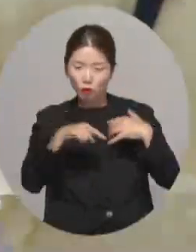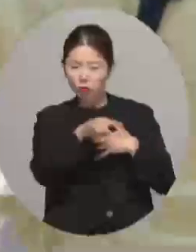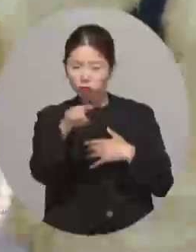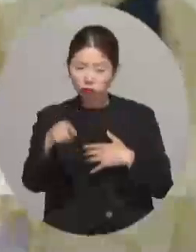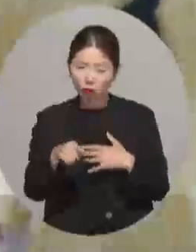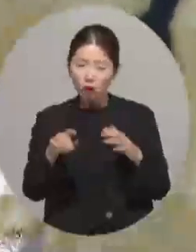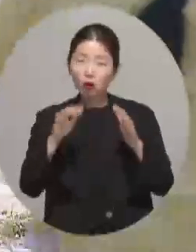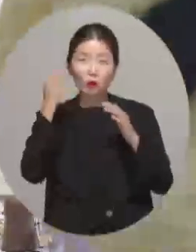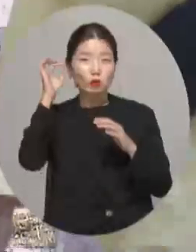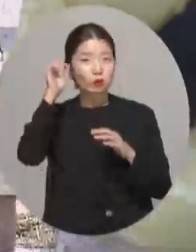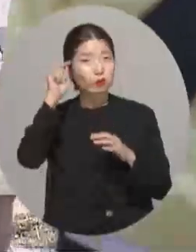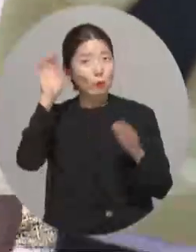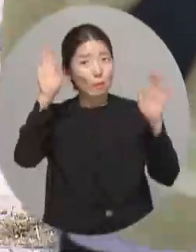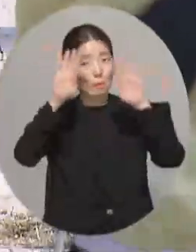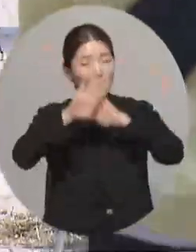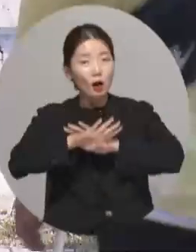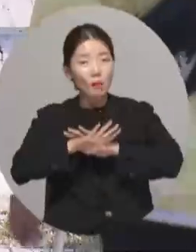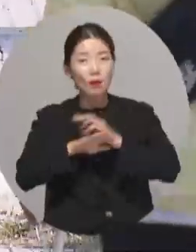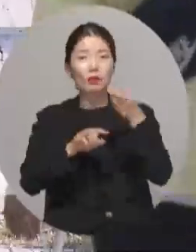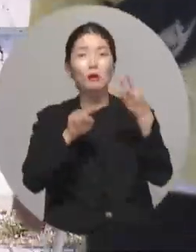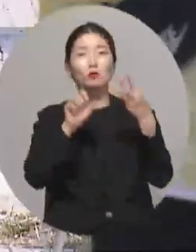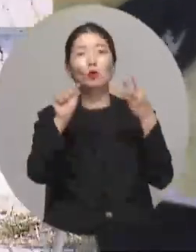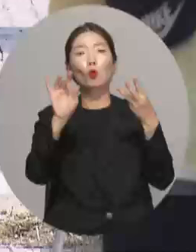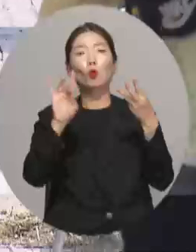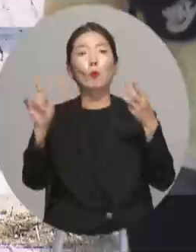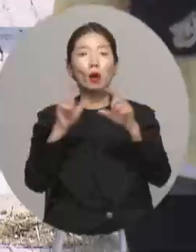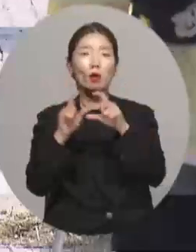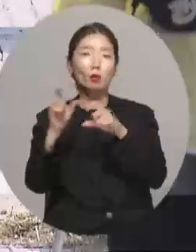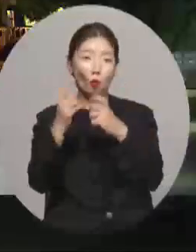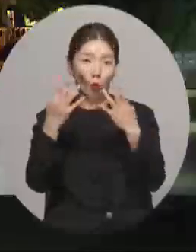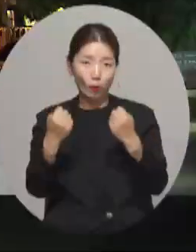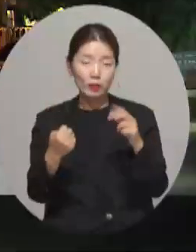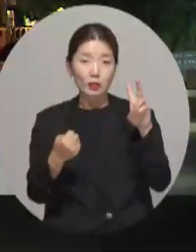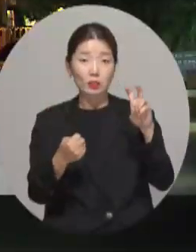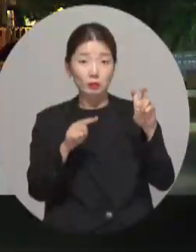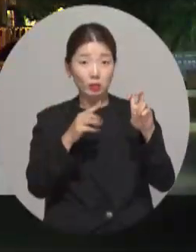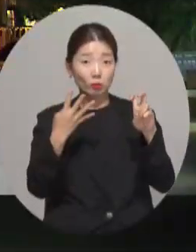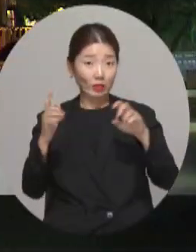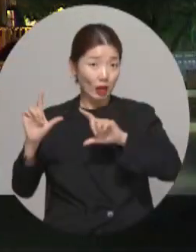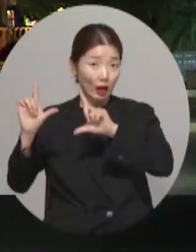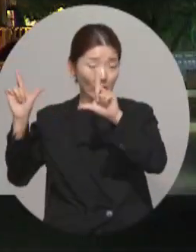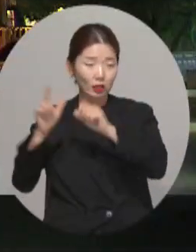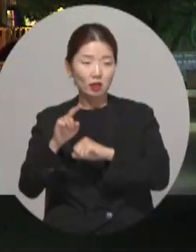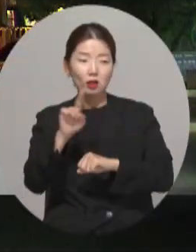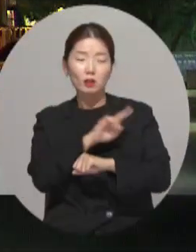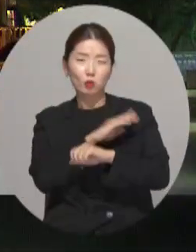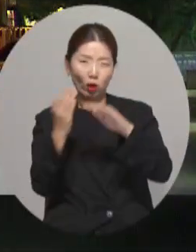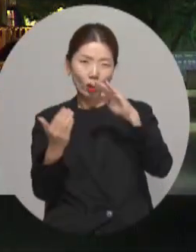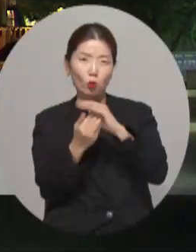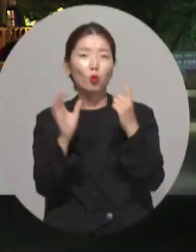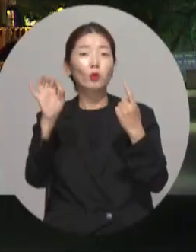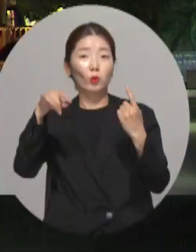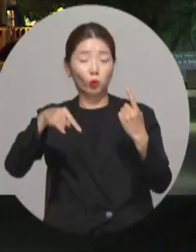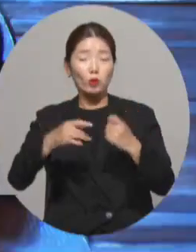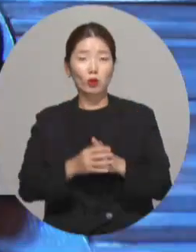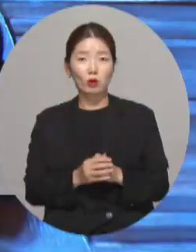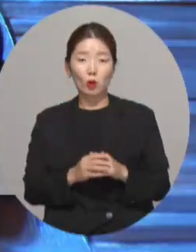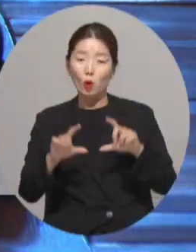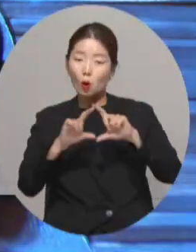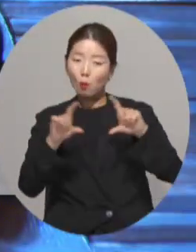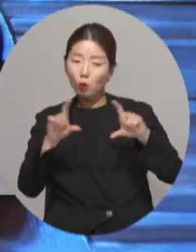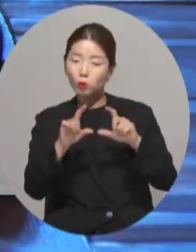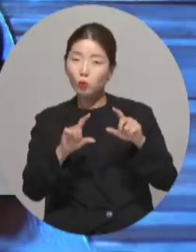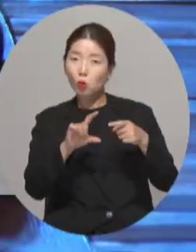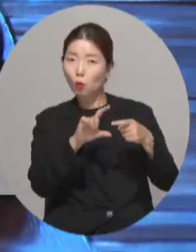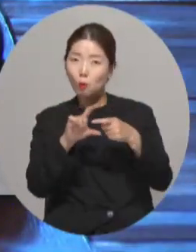열대야 일수가 평년에 3.5배 가량인 22.4 1로 역대 1위를 기록했으며 평균